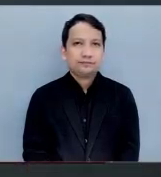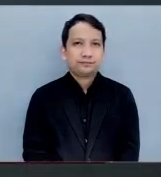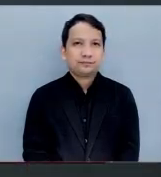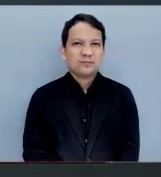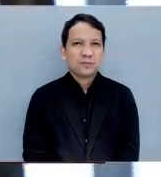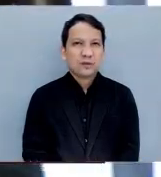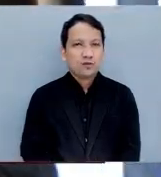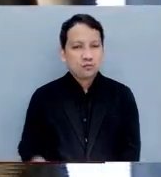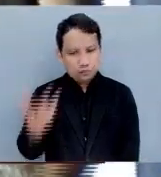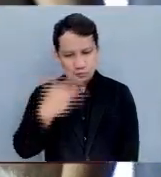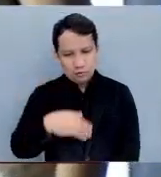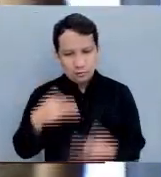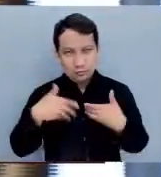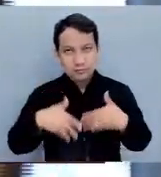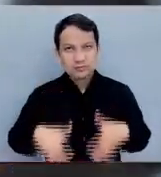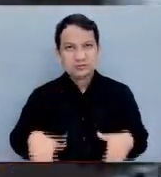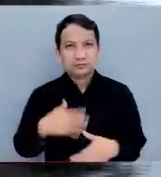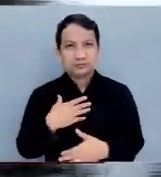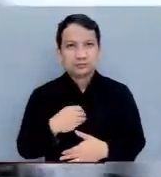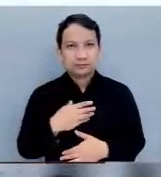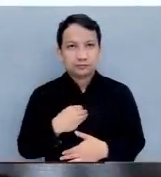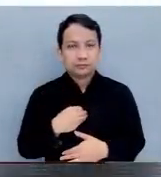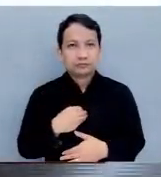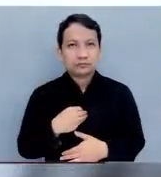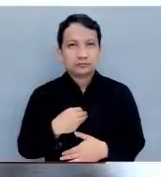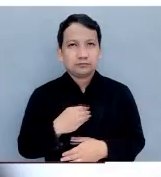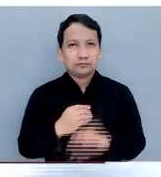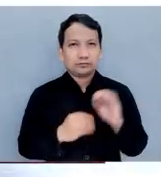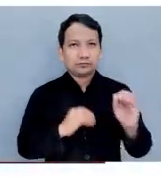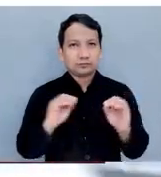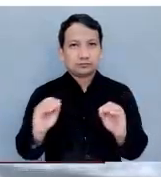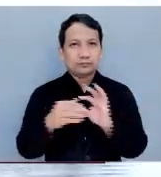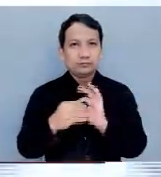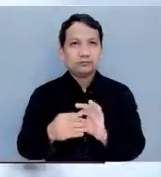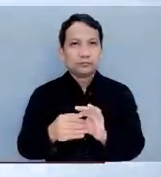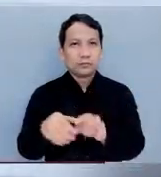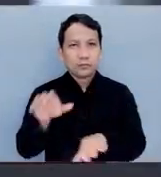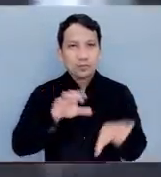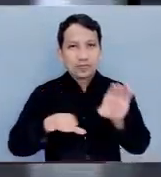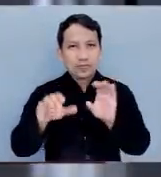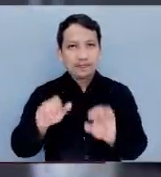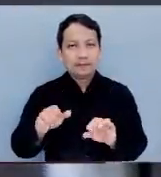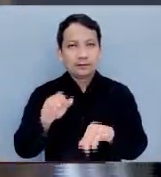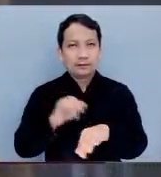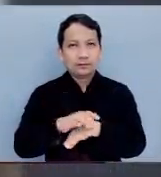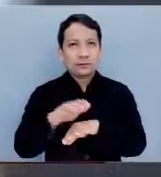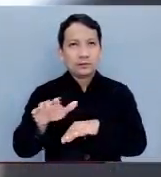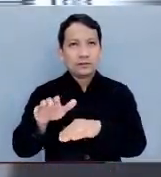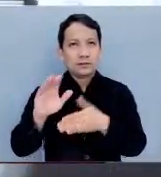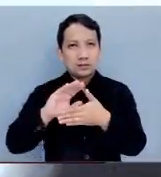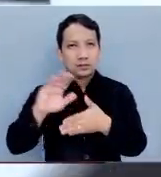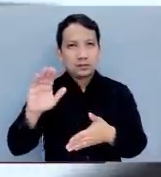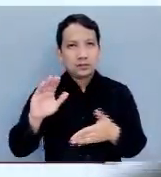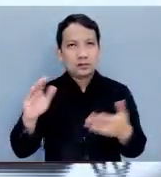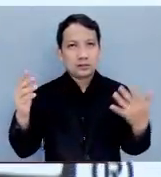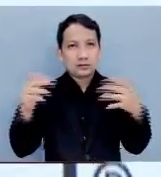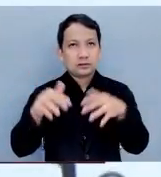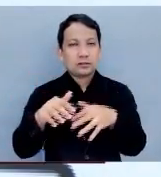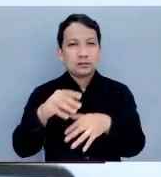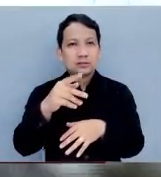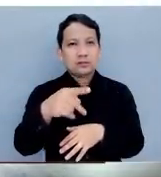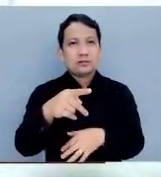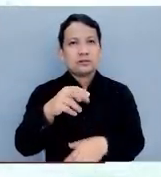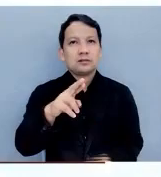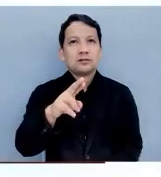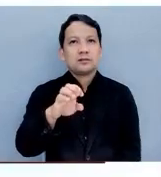Stunning in their all-white outfits. Kanya-kanyang rampa ang mga celebrity at influencer na umaten sa preview ball last